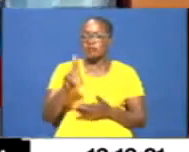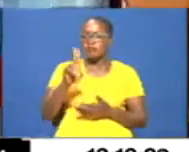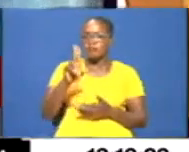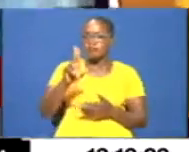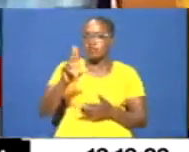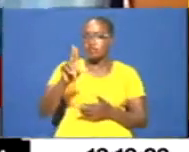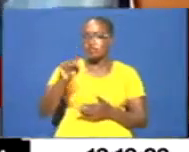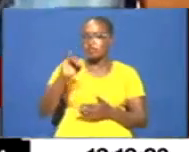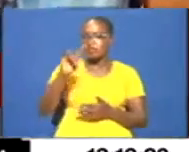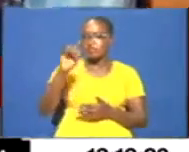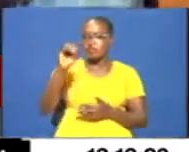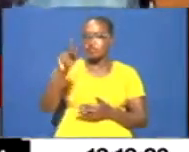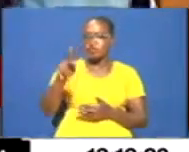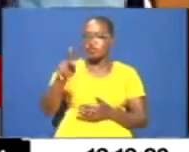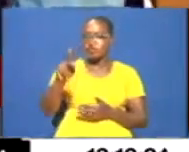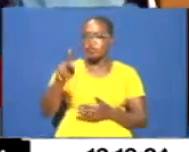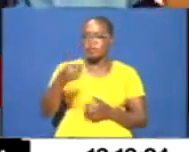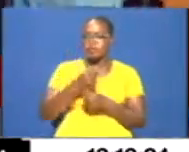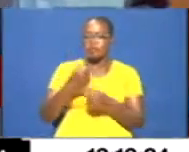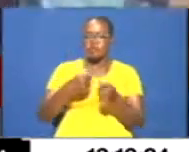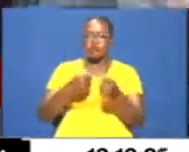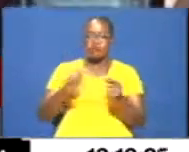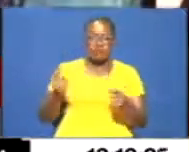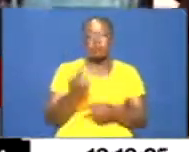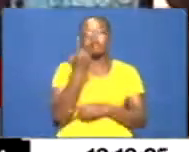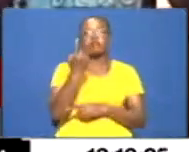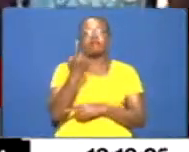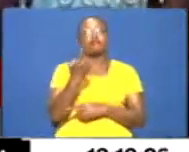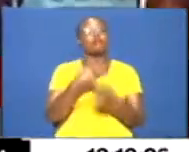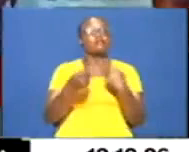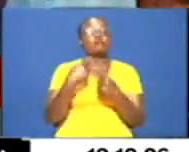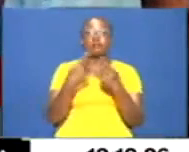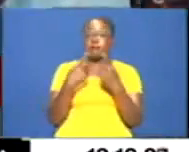wamefanya sisi kuwa na event ya kuweza kuongea. Na